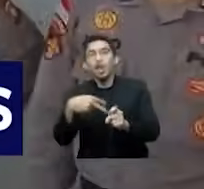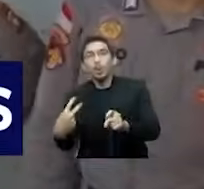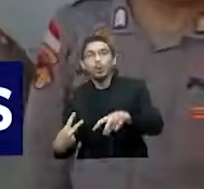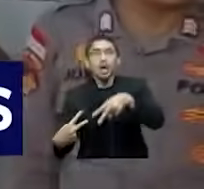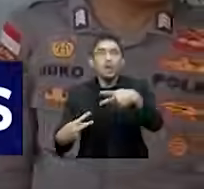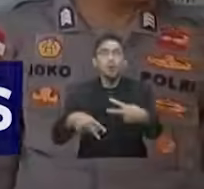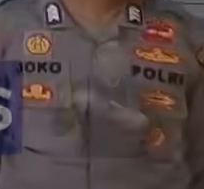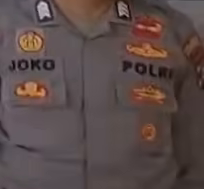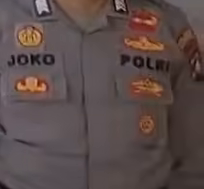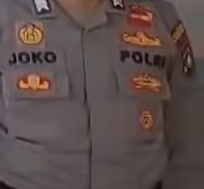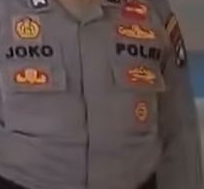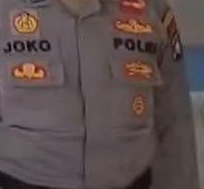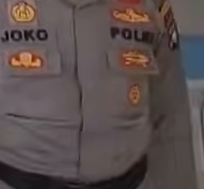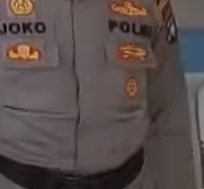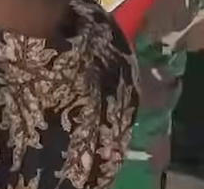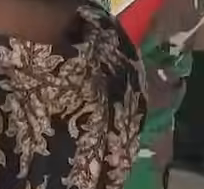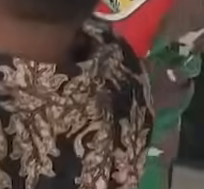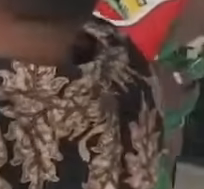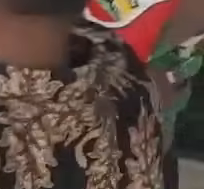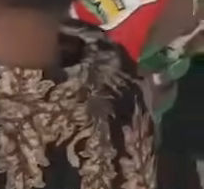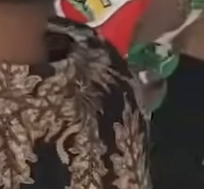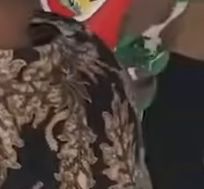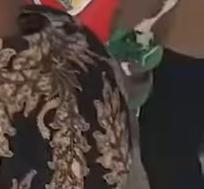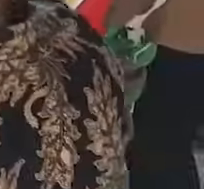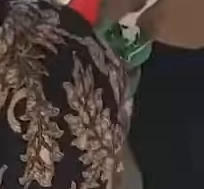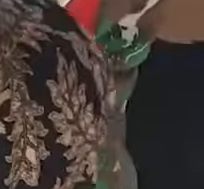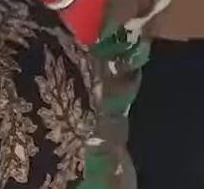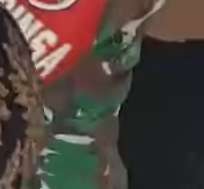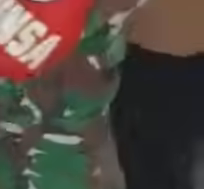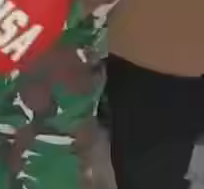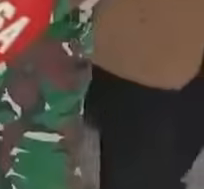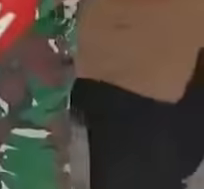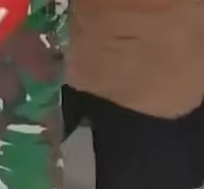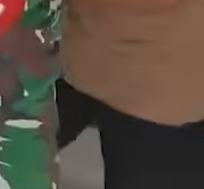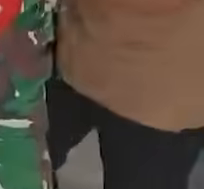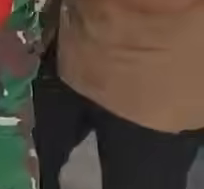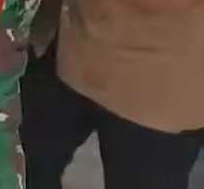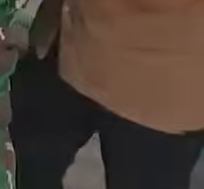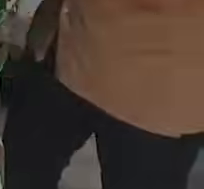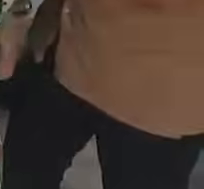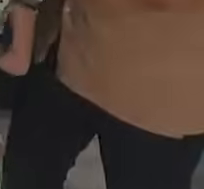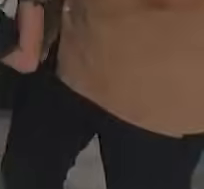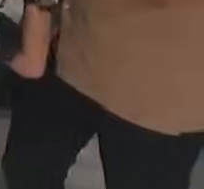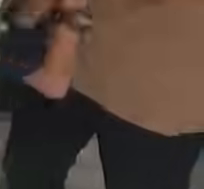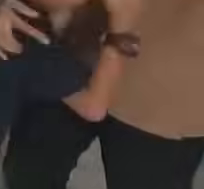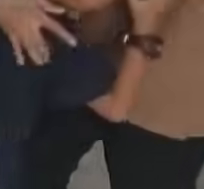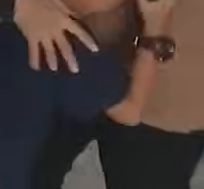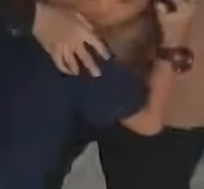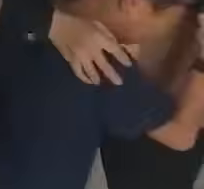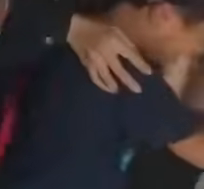warga, pendaftaran mudik gratis dihentikan akibat kuota habis.